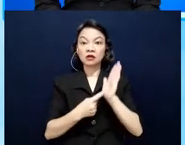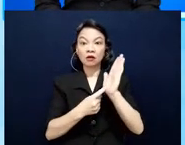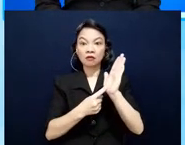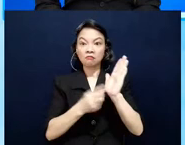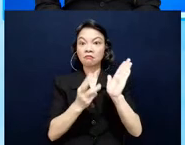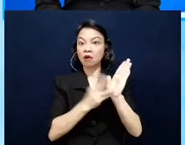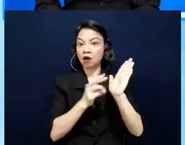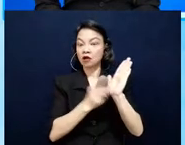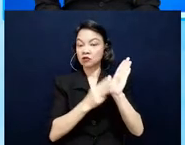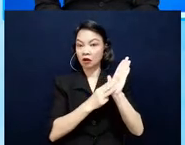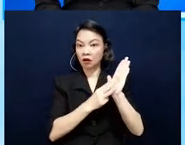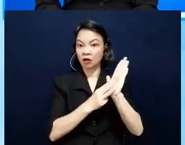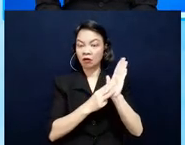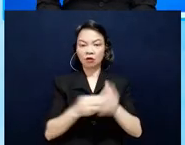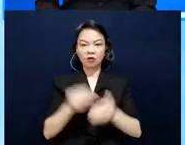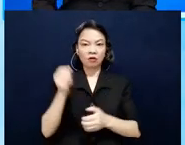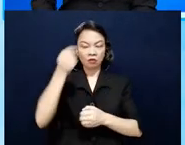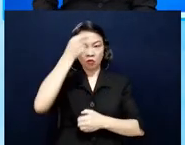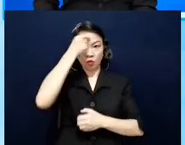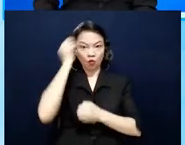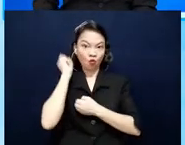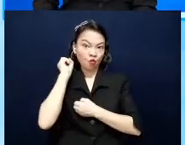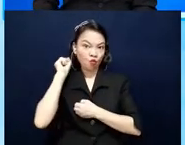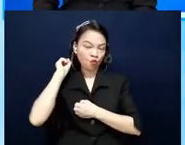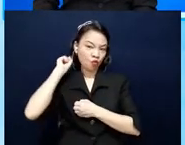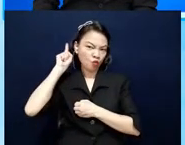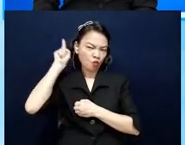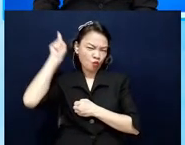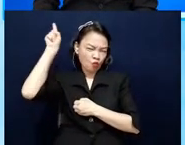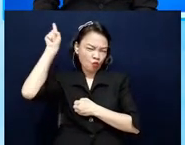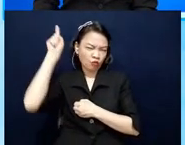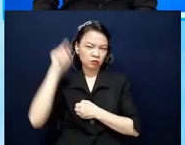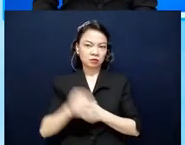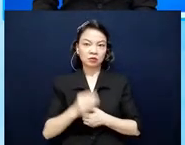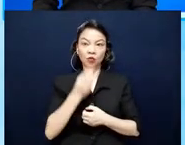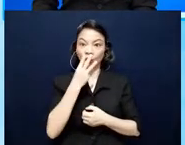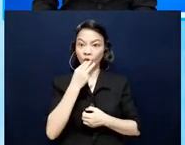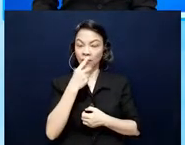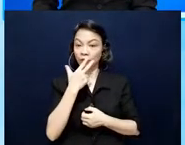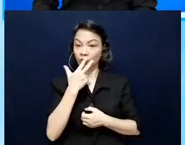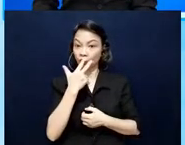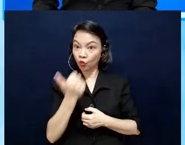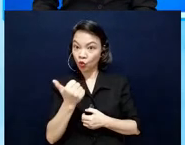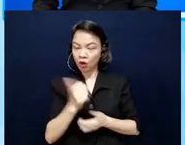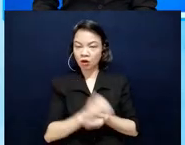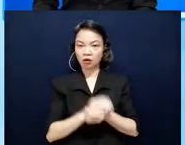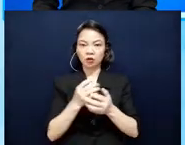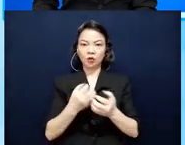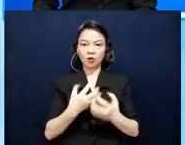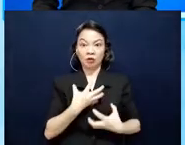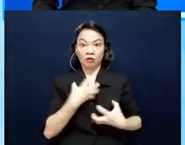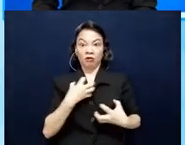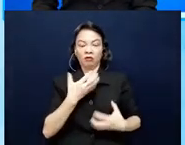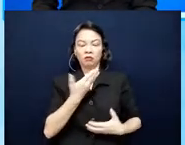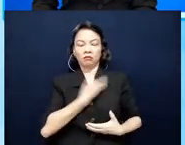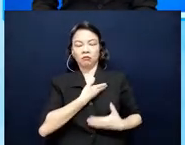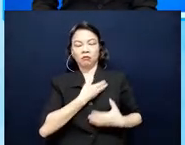darah tinggi, kencing manis, kemudian juga kanker, dan terjadinya stroke bahkan serangan